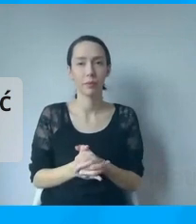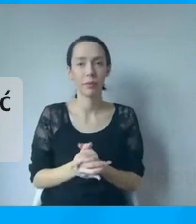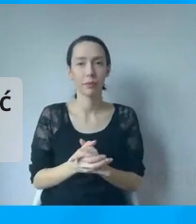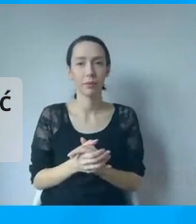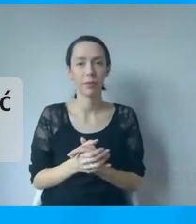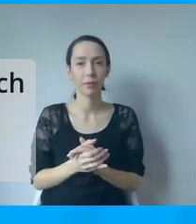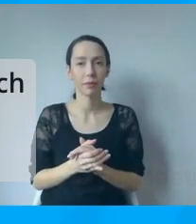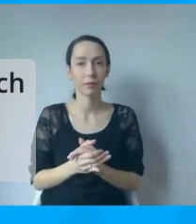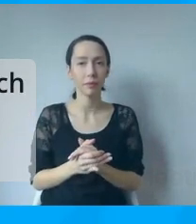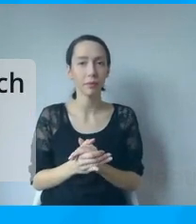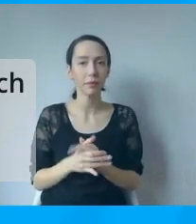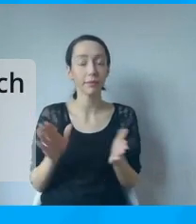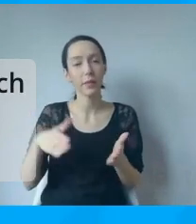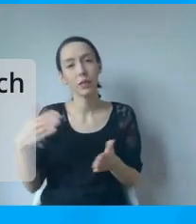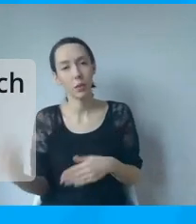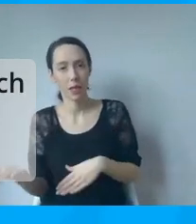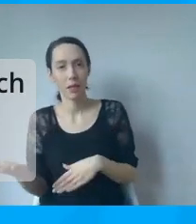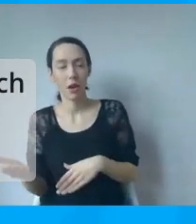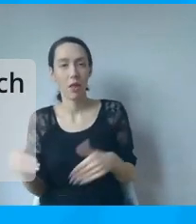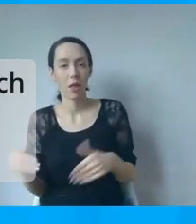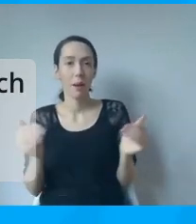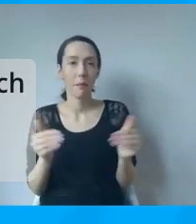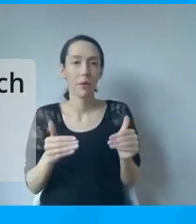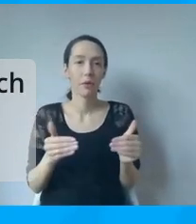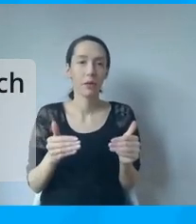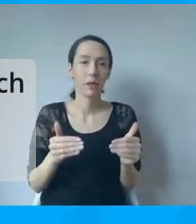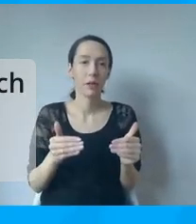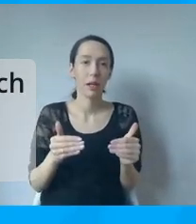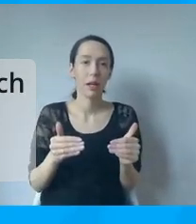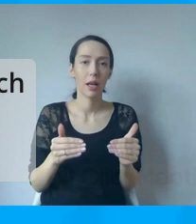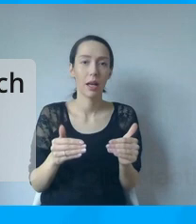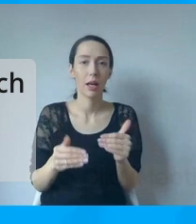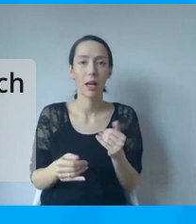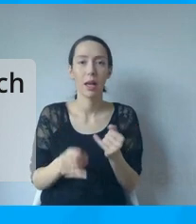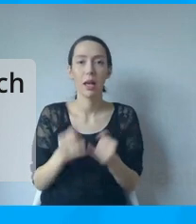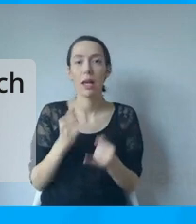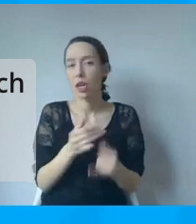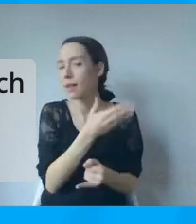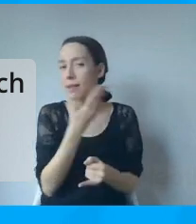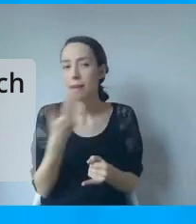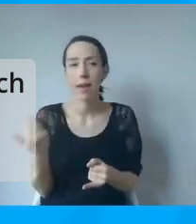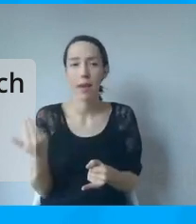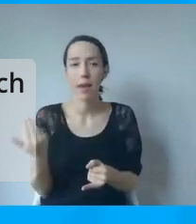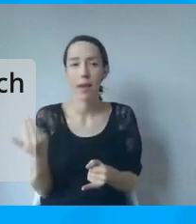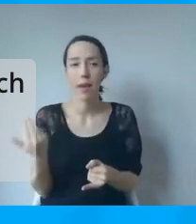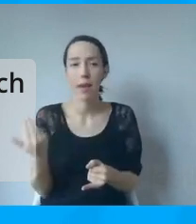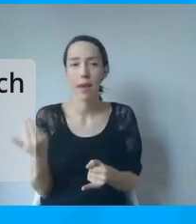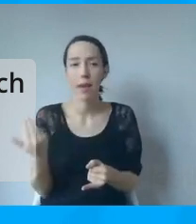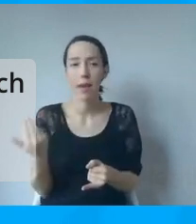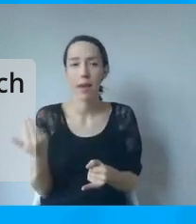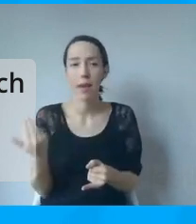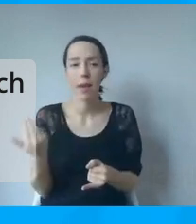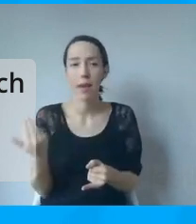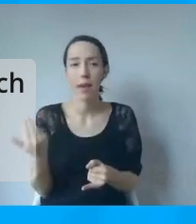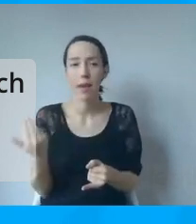tych wpisów. Z drugiej strony może też właśnie brak oznaczenia różnych hashtagów spowodował, że po prostu te wpisy nie